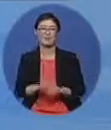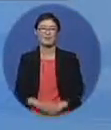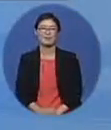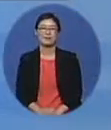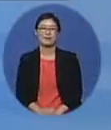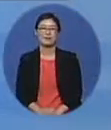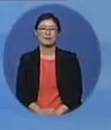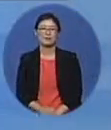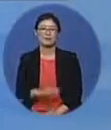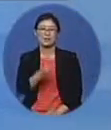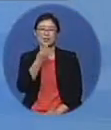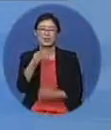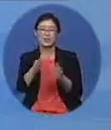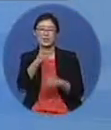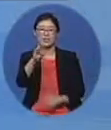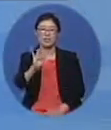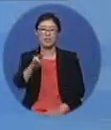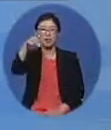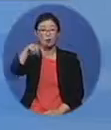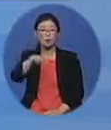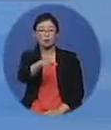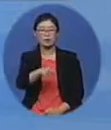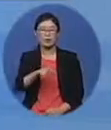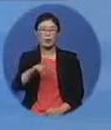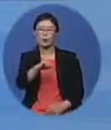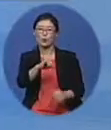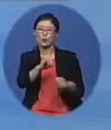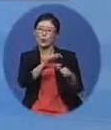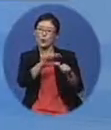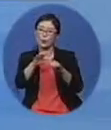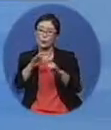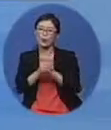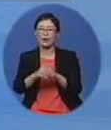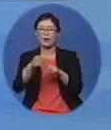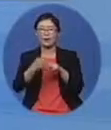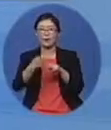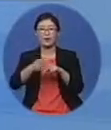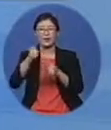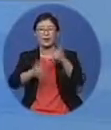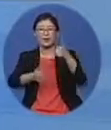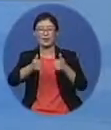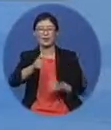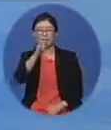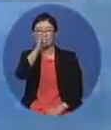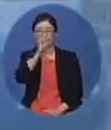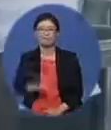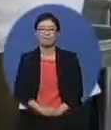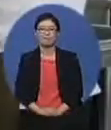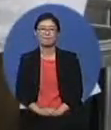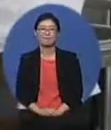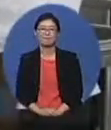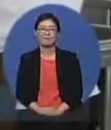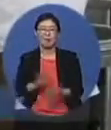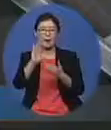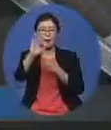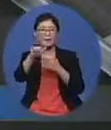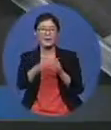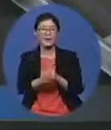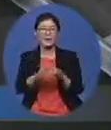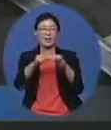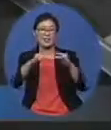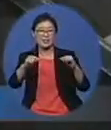경기도 양주시에서 곤충을 재료로 하는 아주 특별한 요리 경진대회가 열렸습니다. 이번 대회는 미래식량 대체